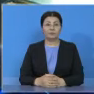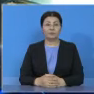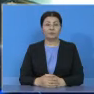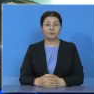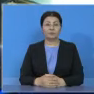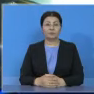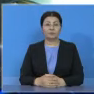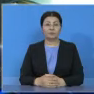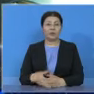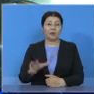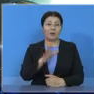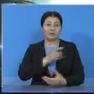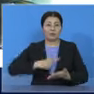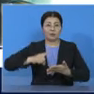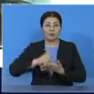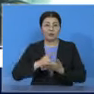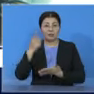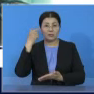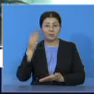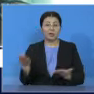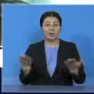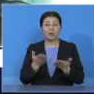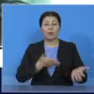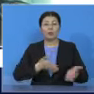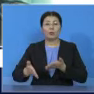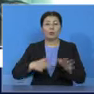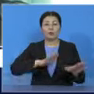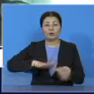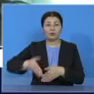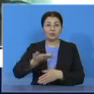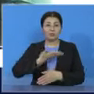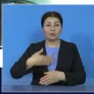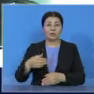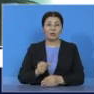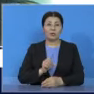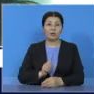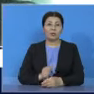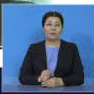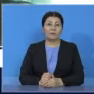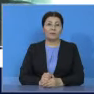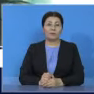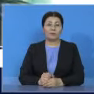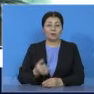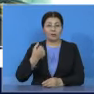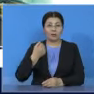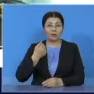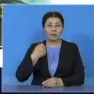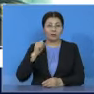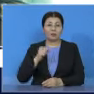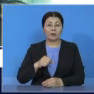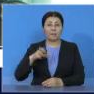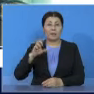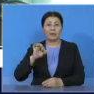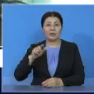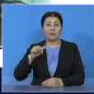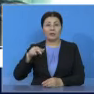Всем важно знать, какой путь прошел наш герой, дважды герой Советского Союза, Талгат Жакыпбекулы Пигельдинов.